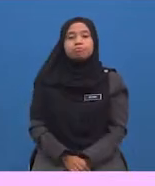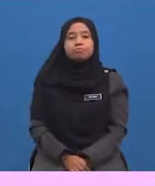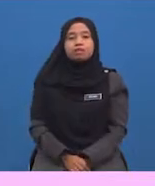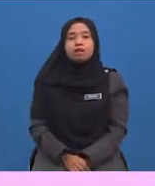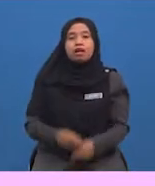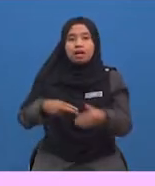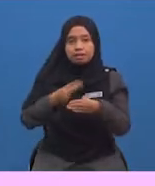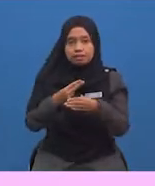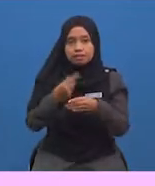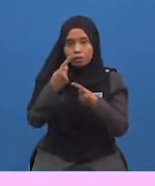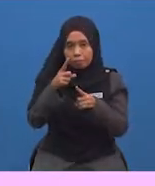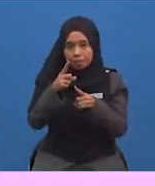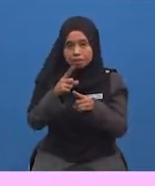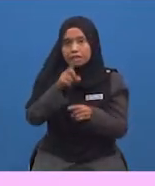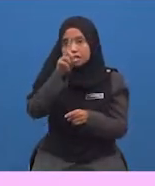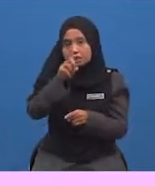Hasil jawapan ialah